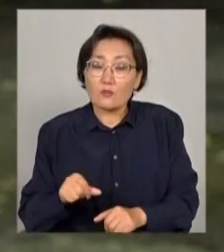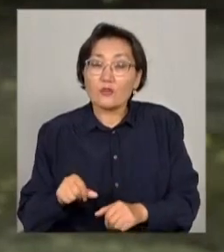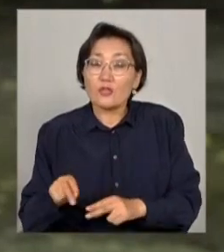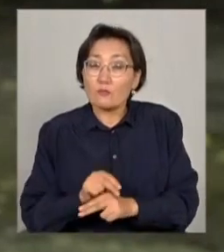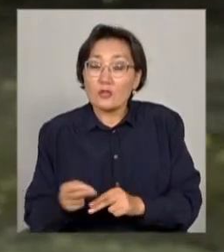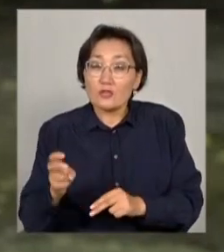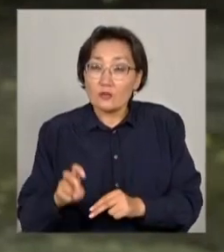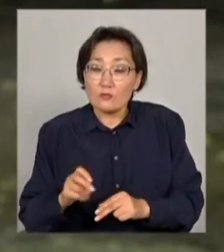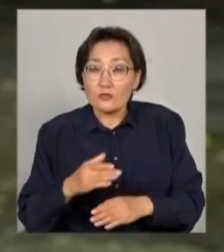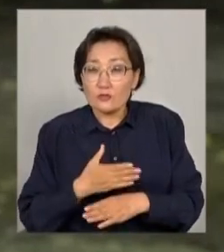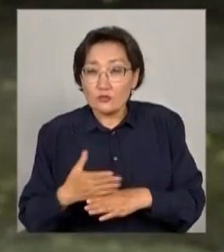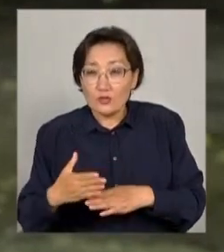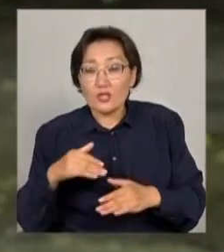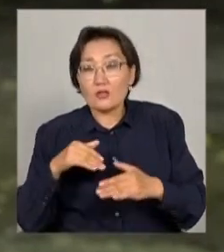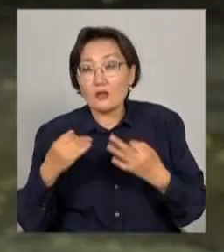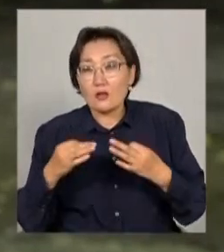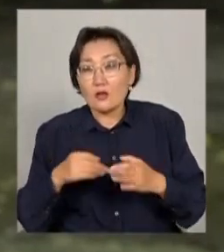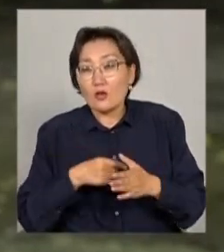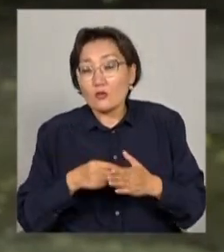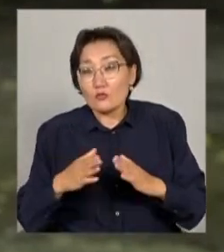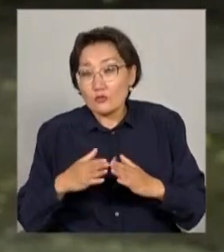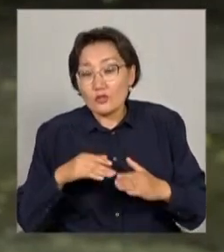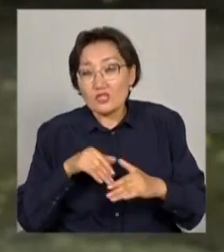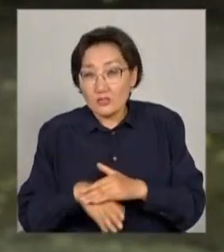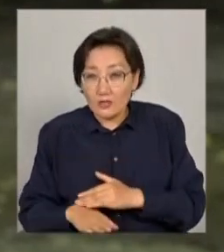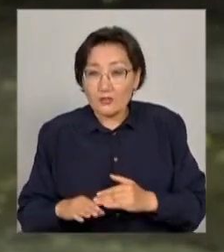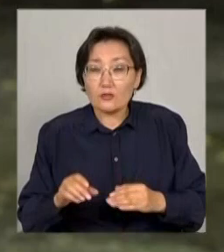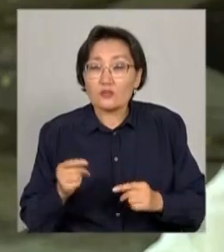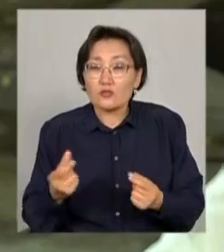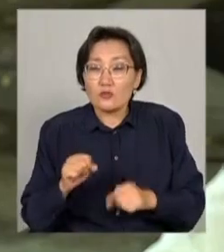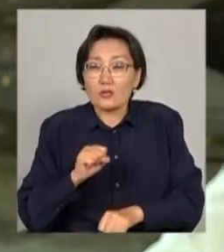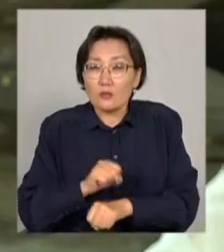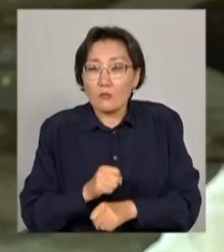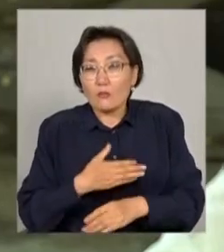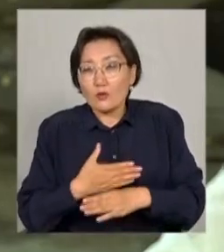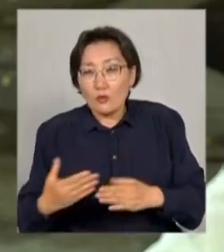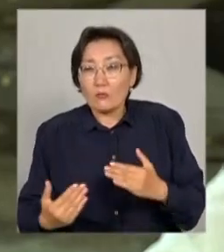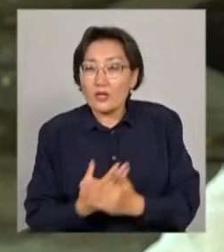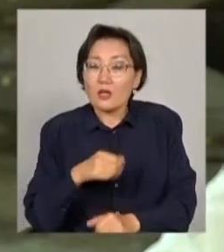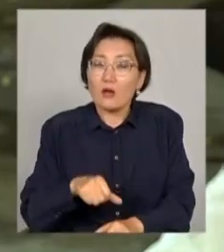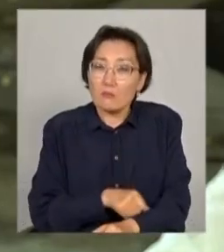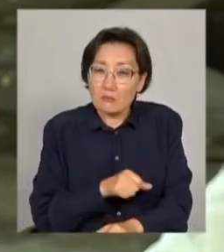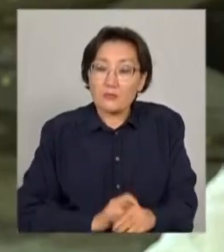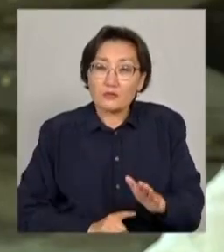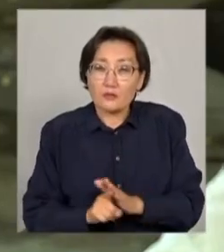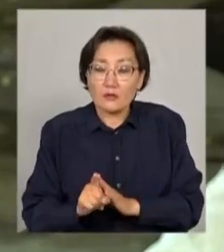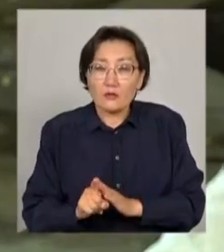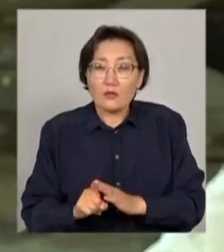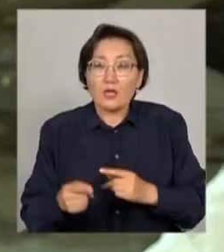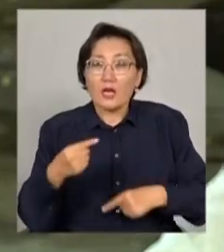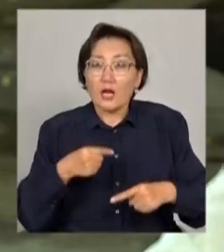одан кейін шығып кішкене қоямыз да. Қайттан бастап кетеміз, сол проблема болып тұр да бізде. Қайттан бастанда мына бастан кетпейді да